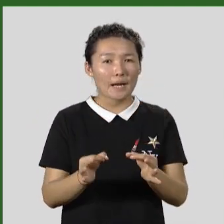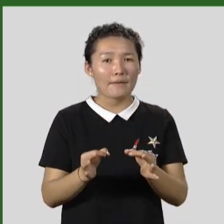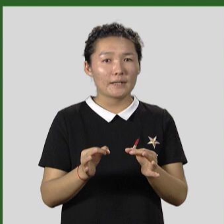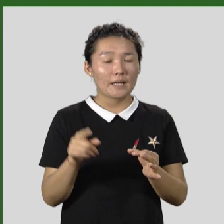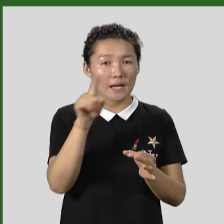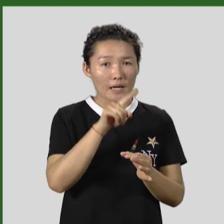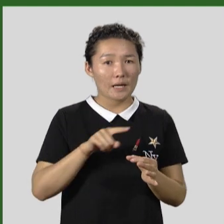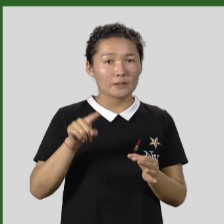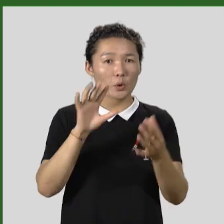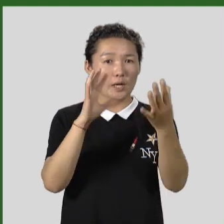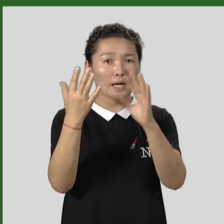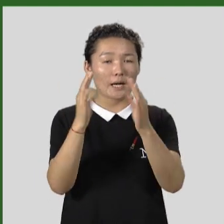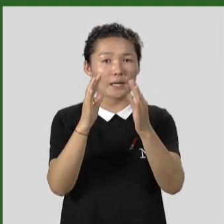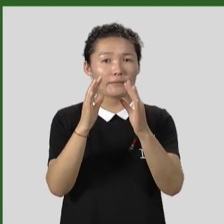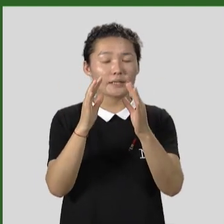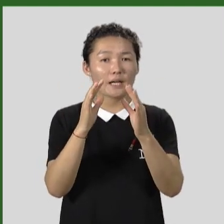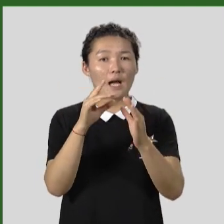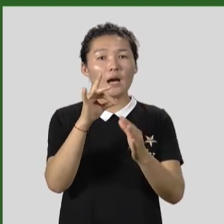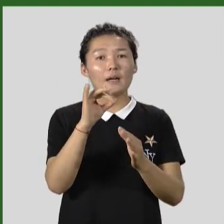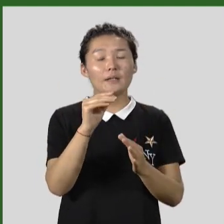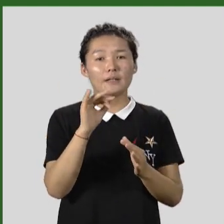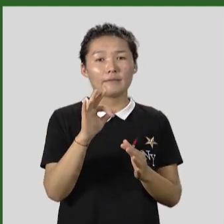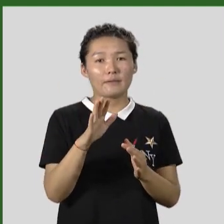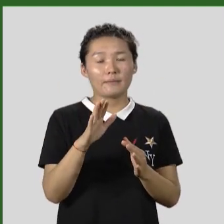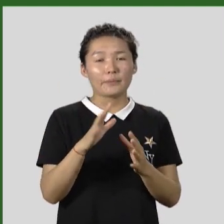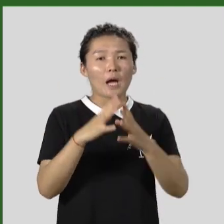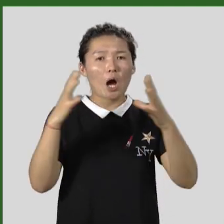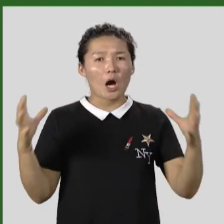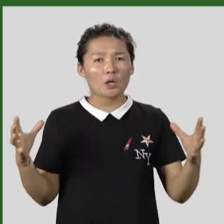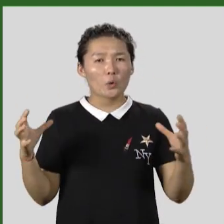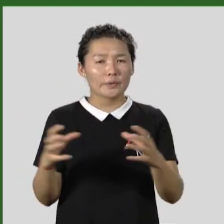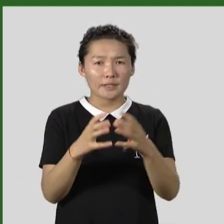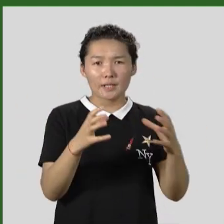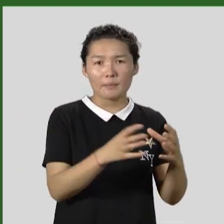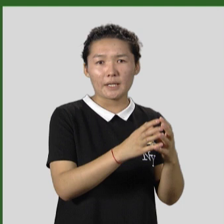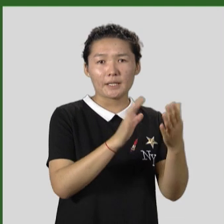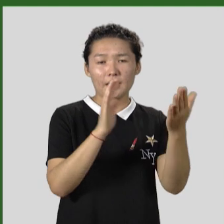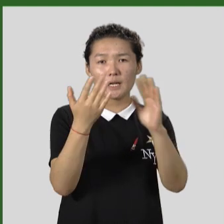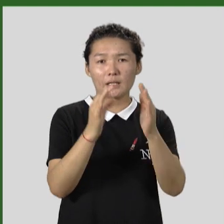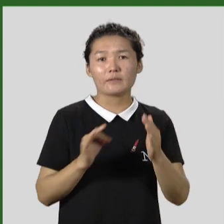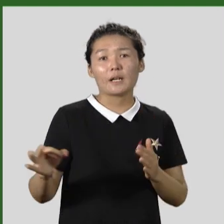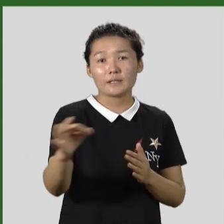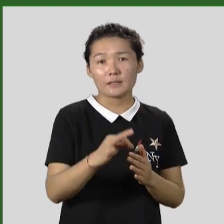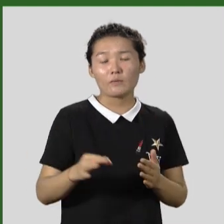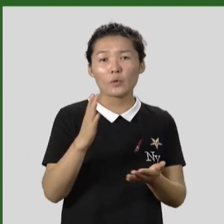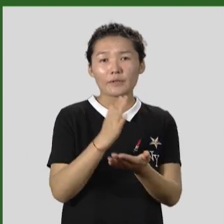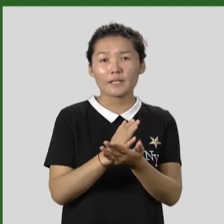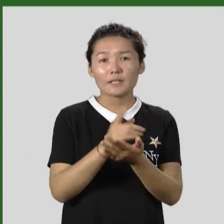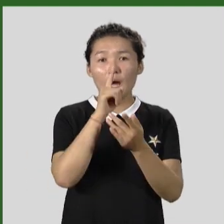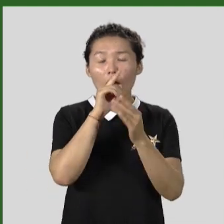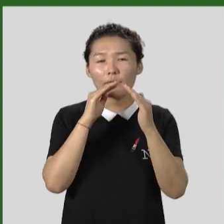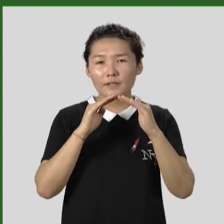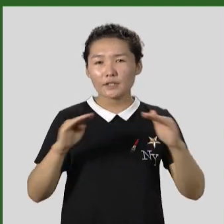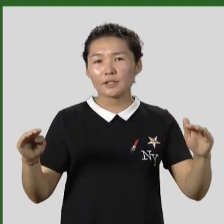коралловых рифов. Огромные скопления коралловых островов находятся в Тихом